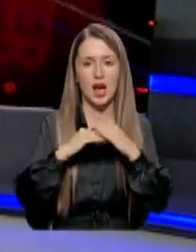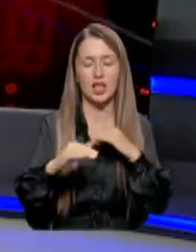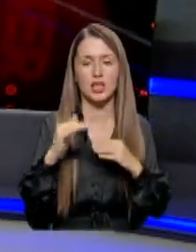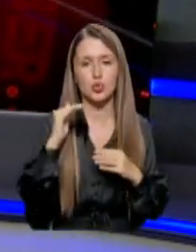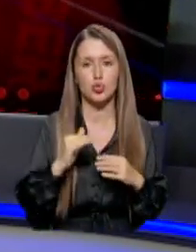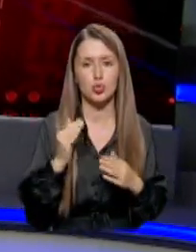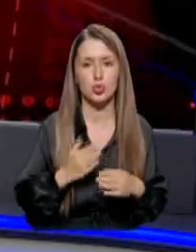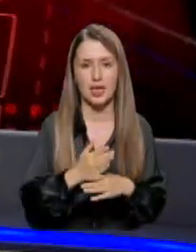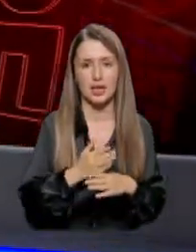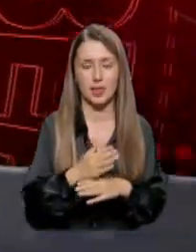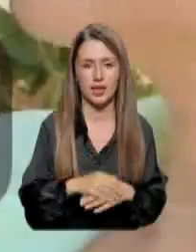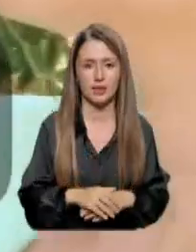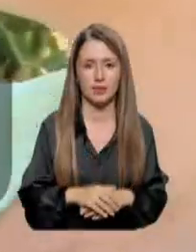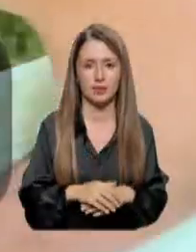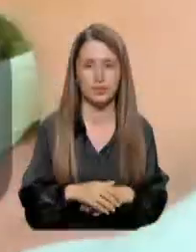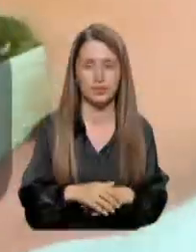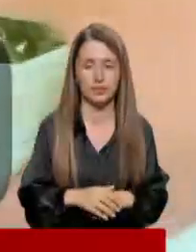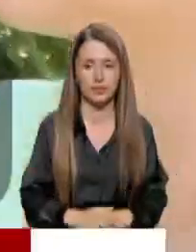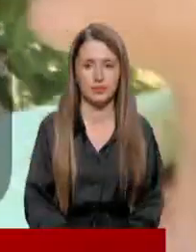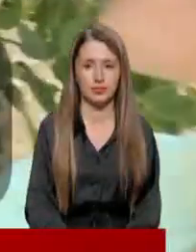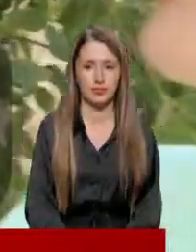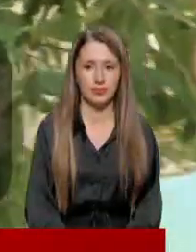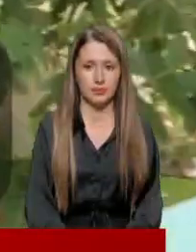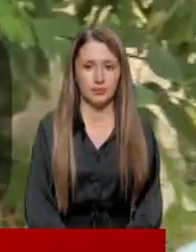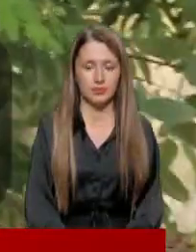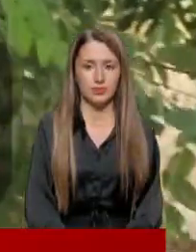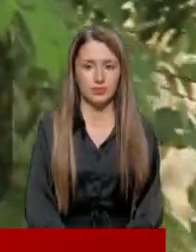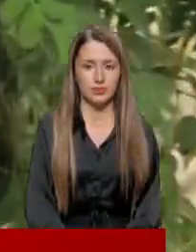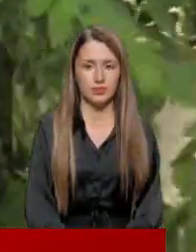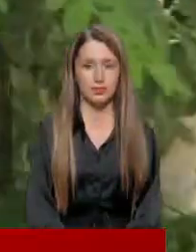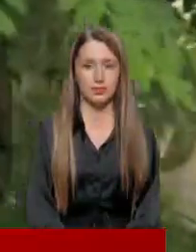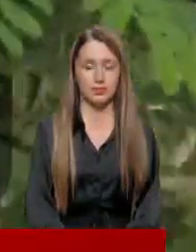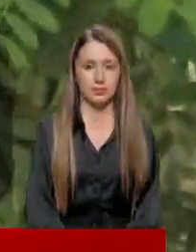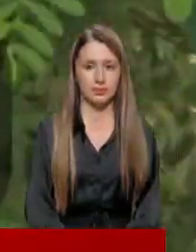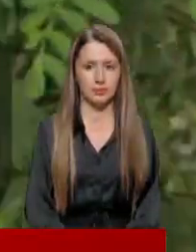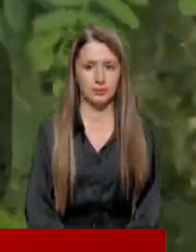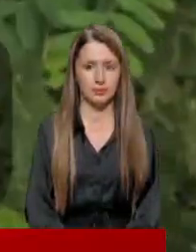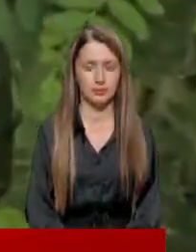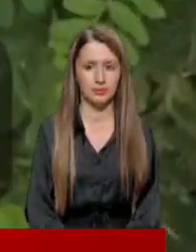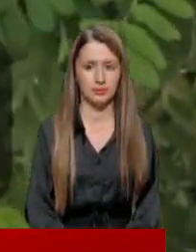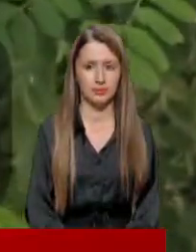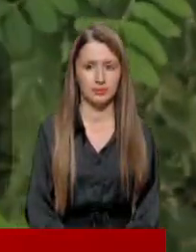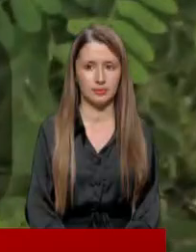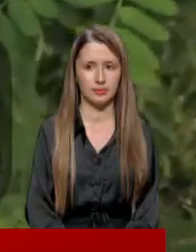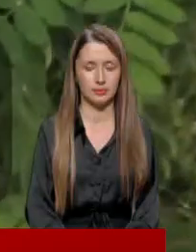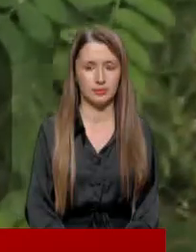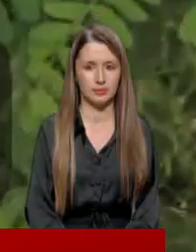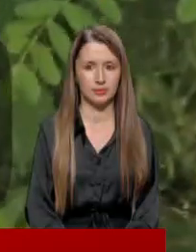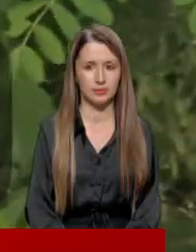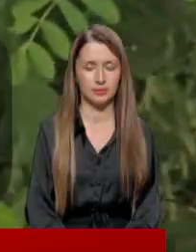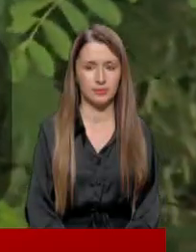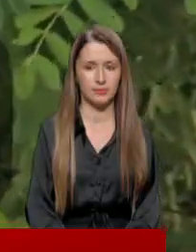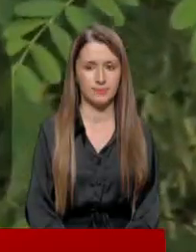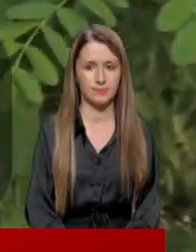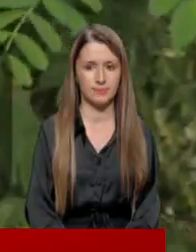ucuz ekmek. Her sene çiftçi içeri gidiyor. Her sene çocuğu gidiyor. Çocuğuna biz diyor yapacak.